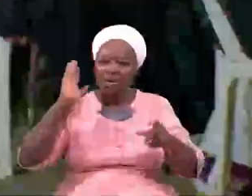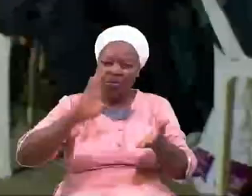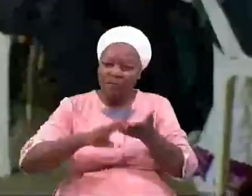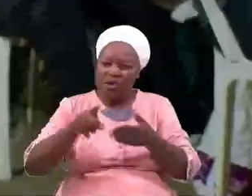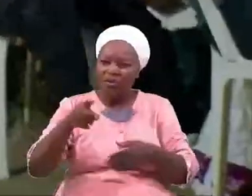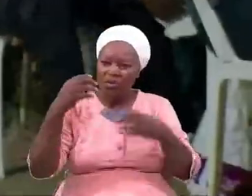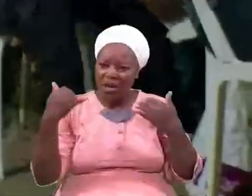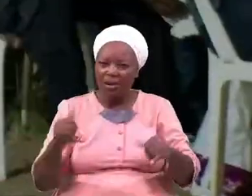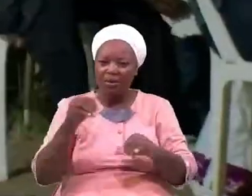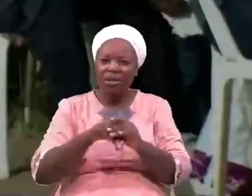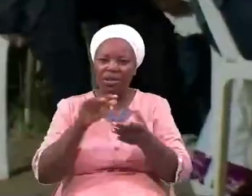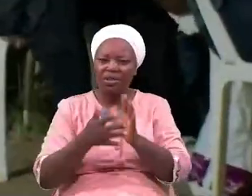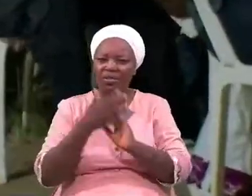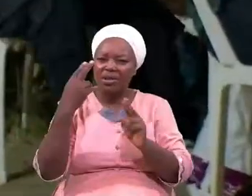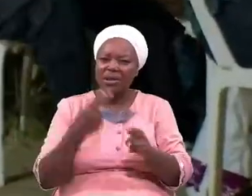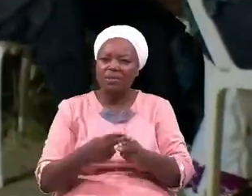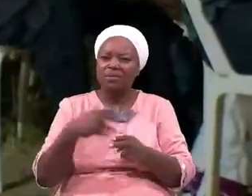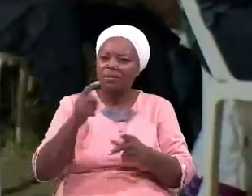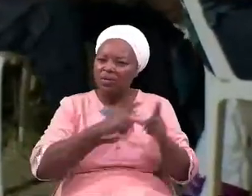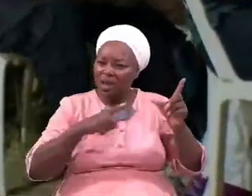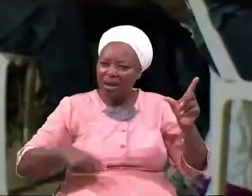Le Seigneur vous pardonnera maintenant.